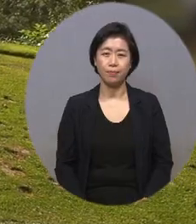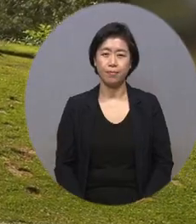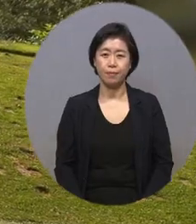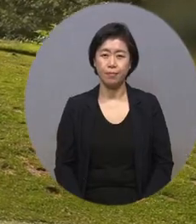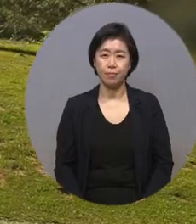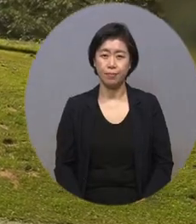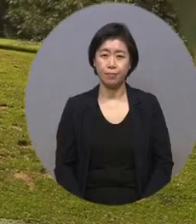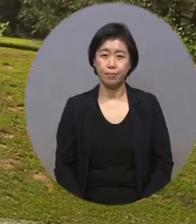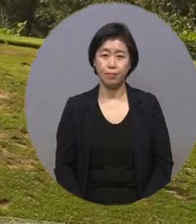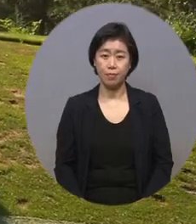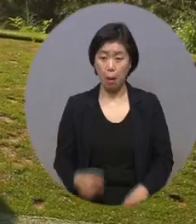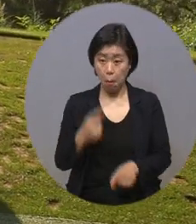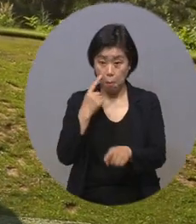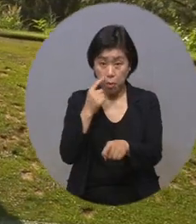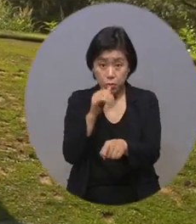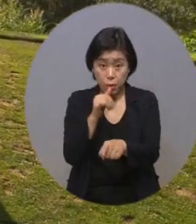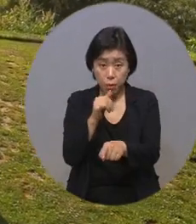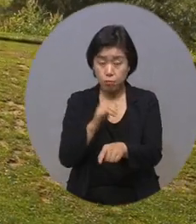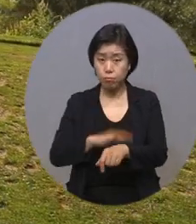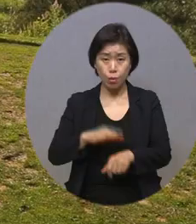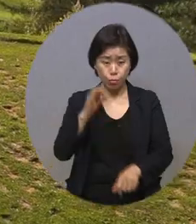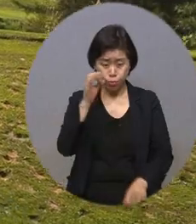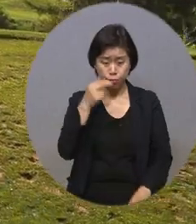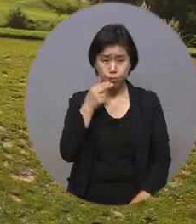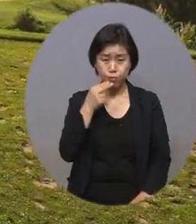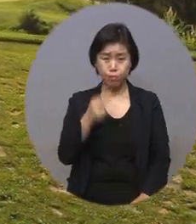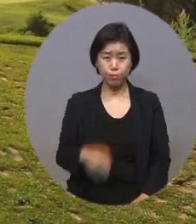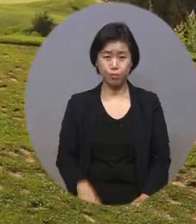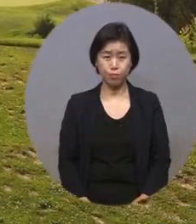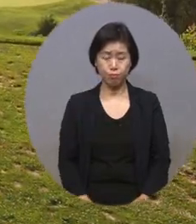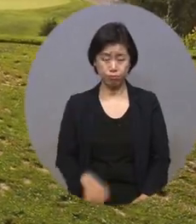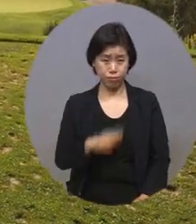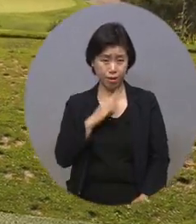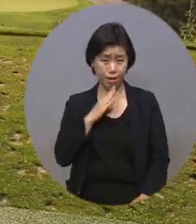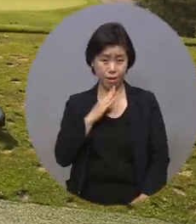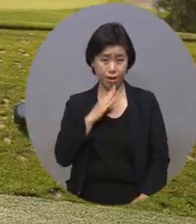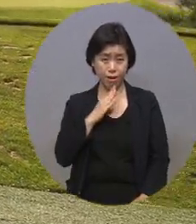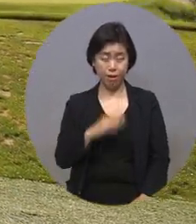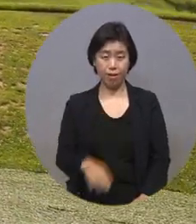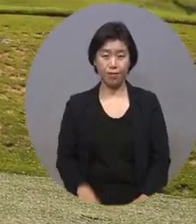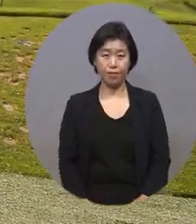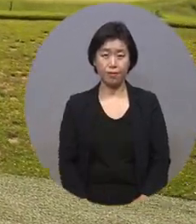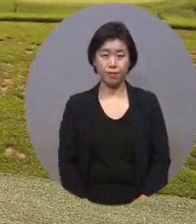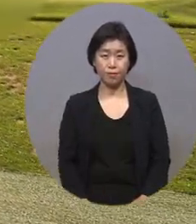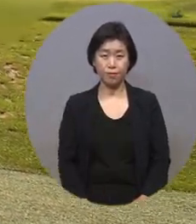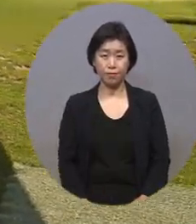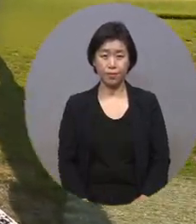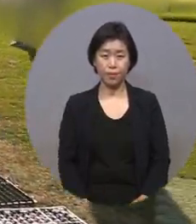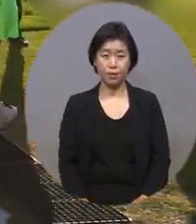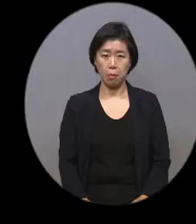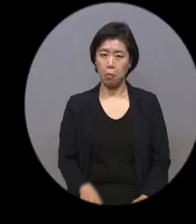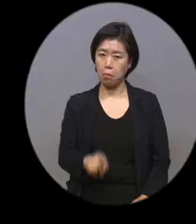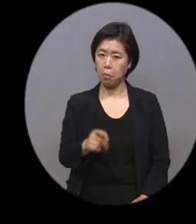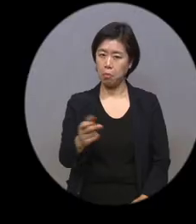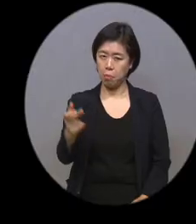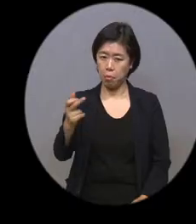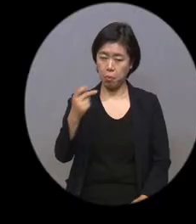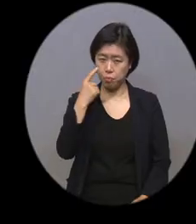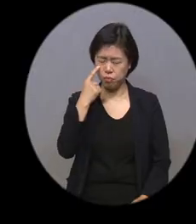그게 보인다고? 어. 나 안 보이는데? 어, 진짜? 버디 찬스. 오, 빠짠!